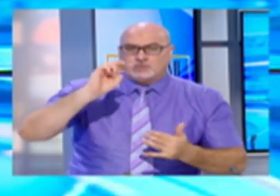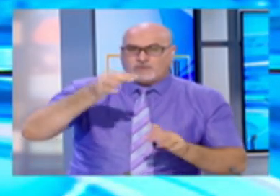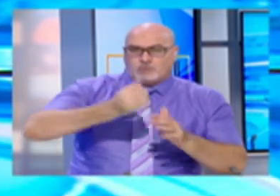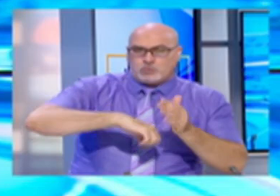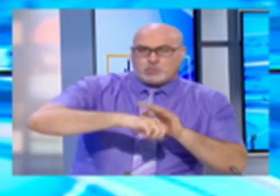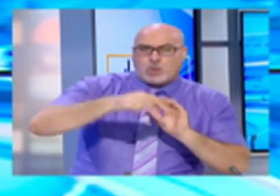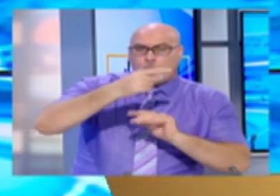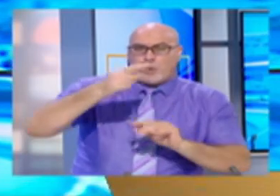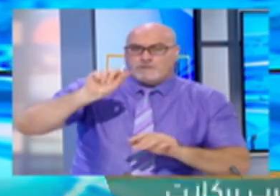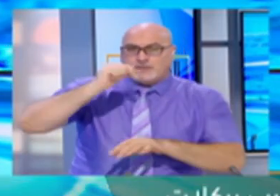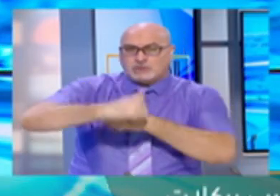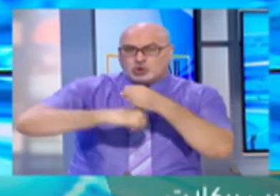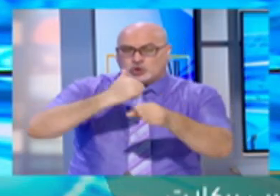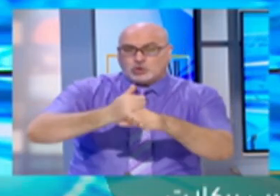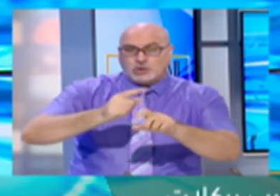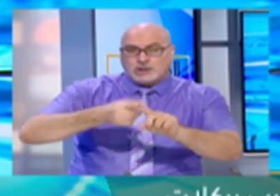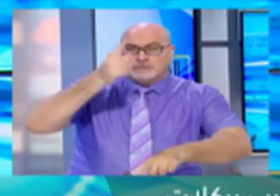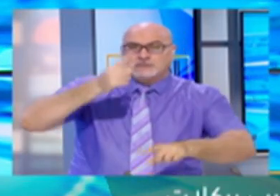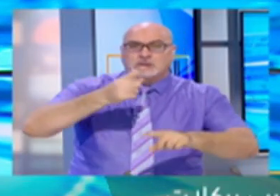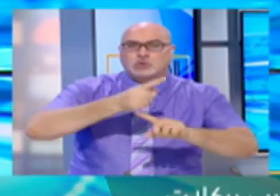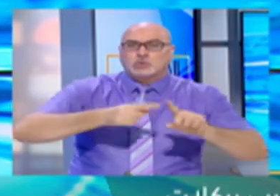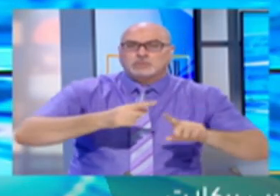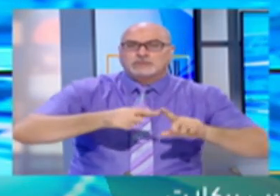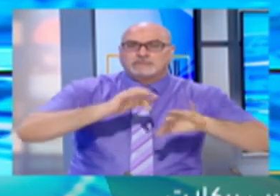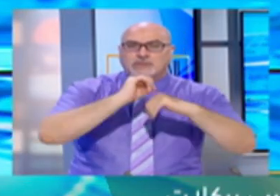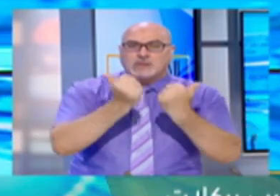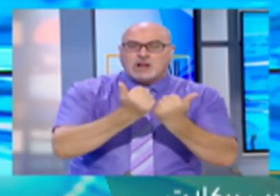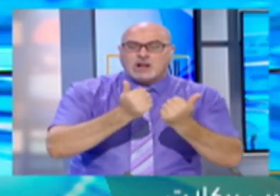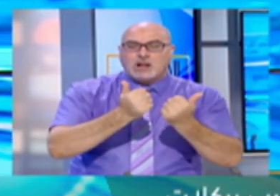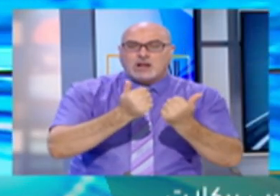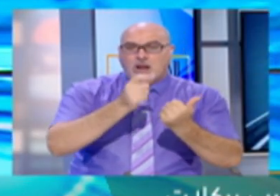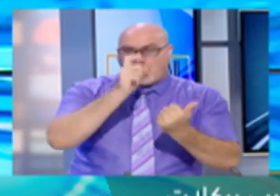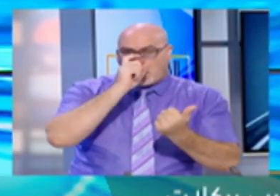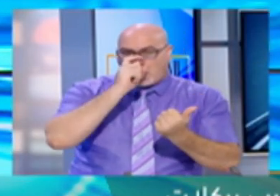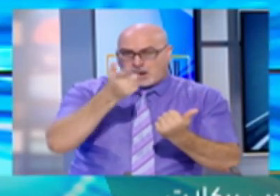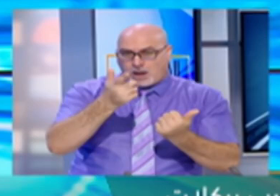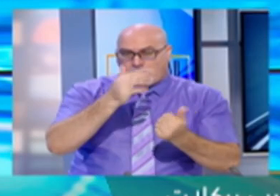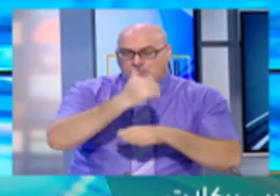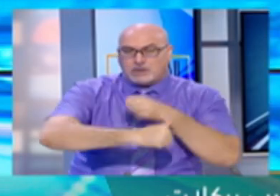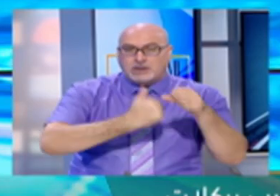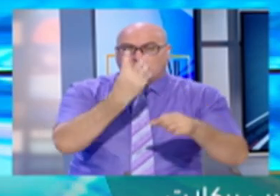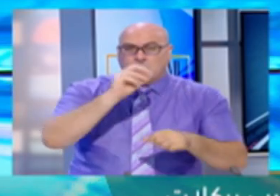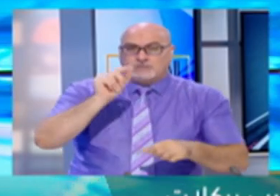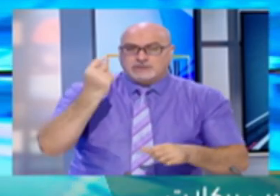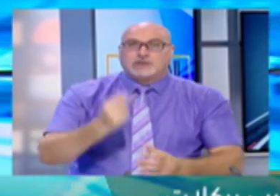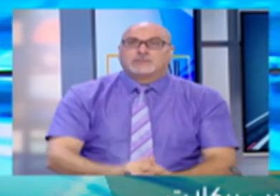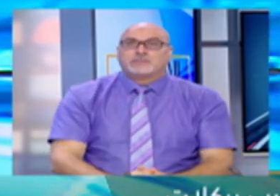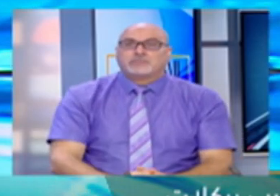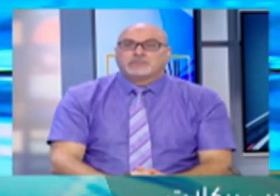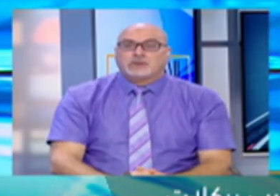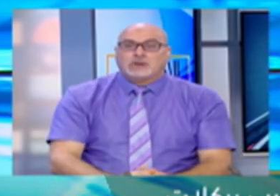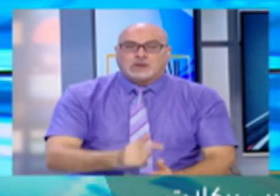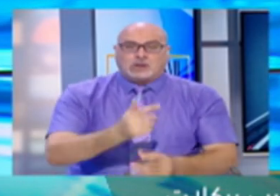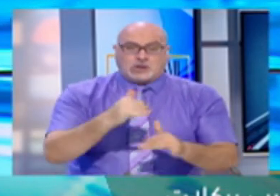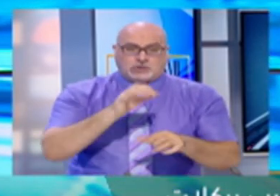من 20 عاما إلى نصف نهائي كأس العرب للأمم 2021 بفضل فوزه